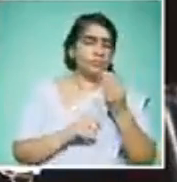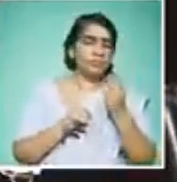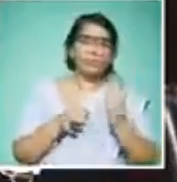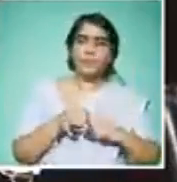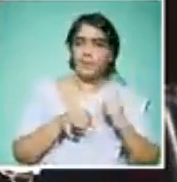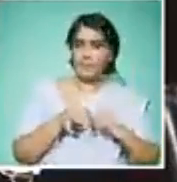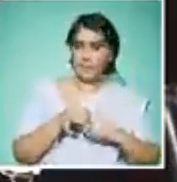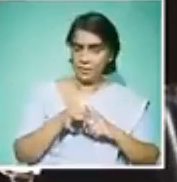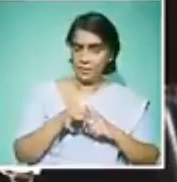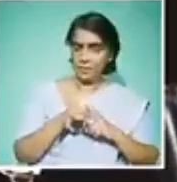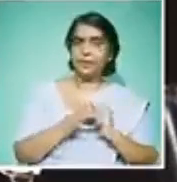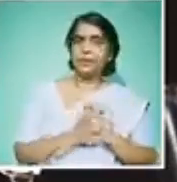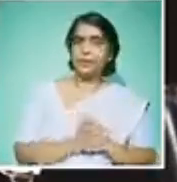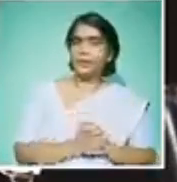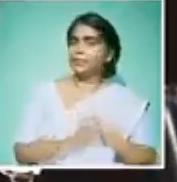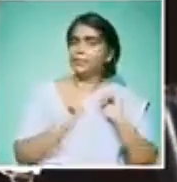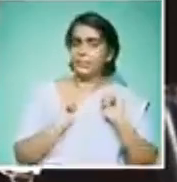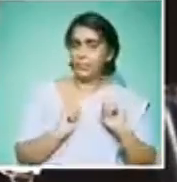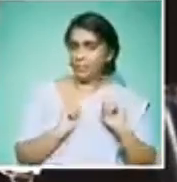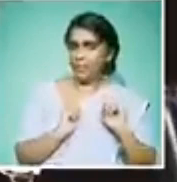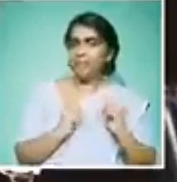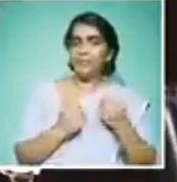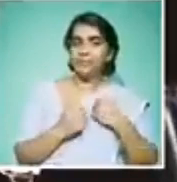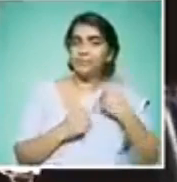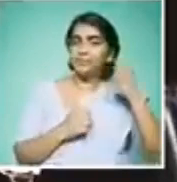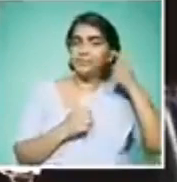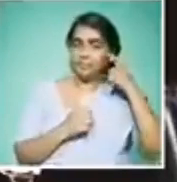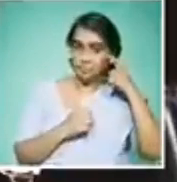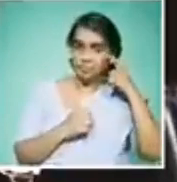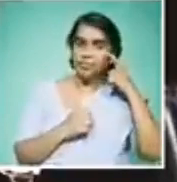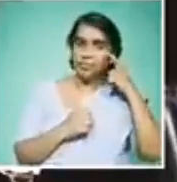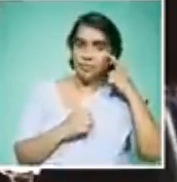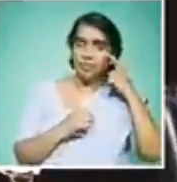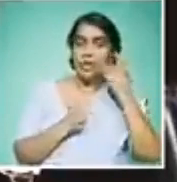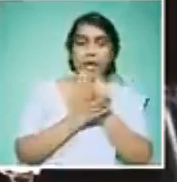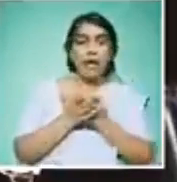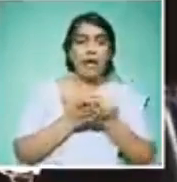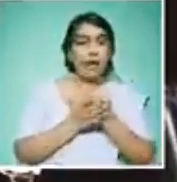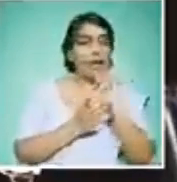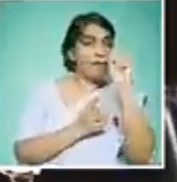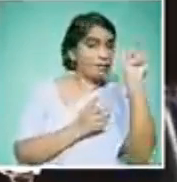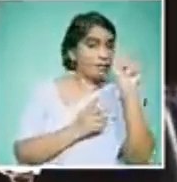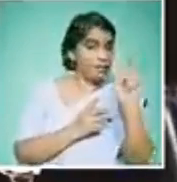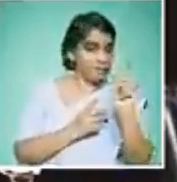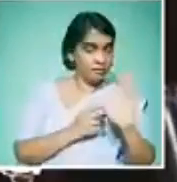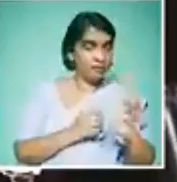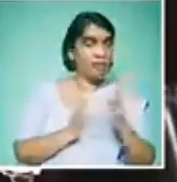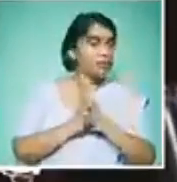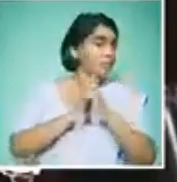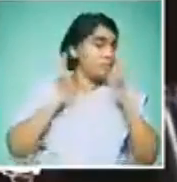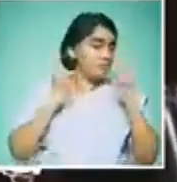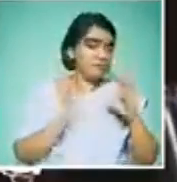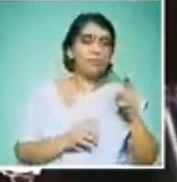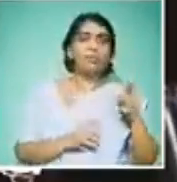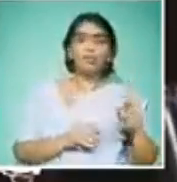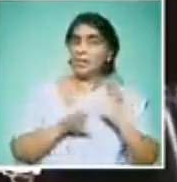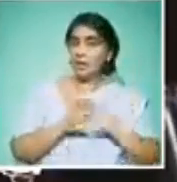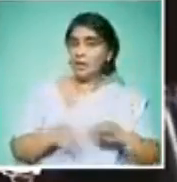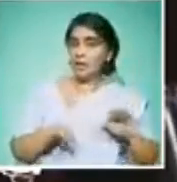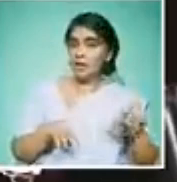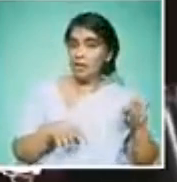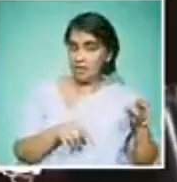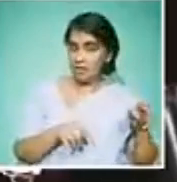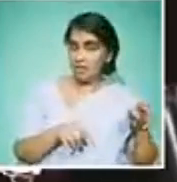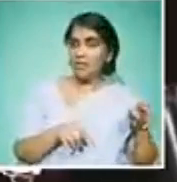මතුවලා තියෙනවා. මොකද අපි හිතුවේ කලා විෂය ධාරාවෙ ඉන්න අති බහුතර දරුවන්